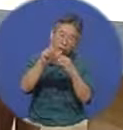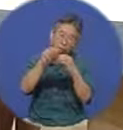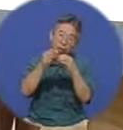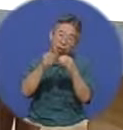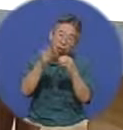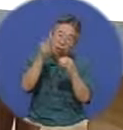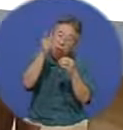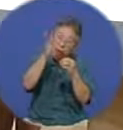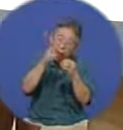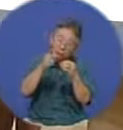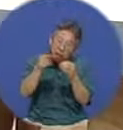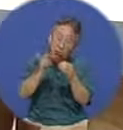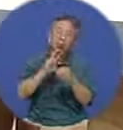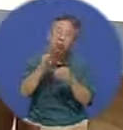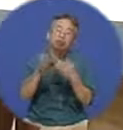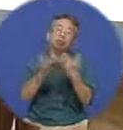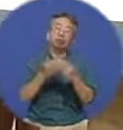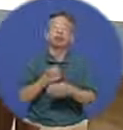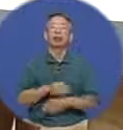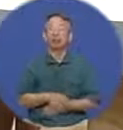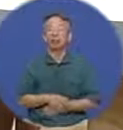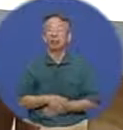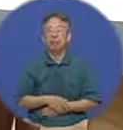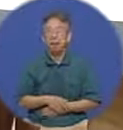できました。 すごいですね。 はい、